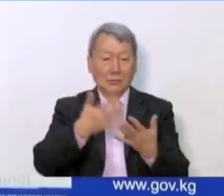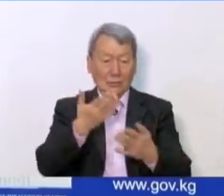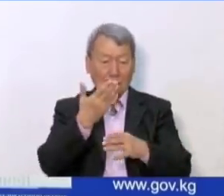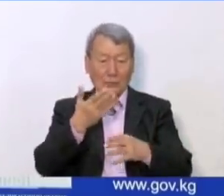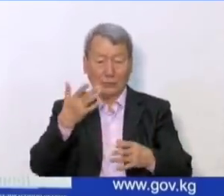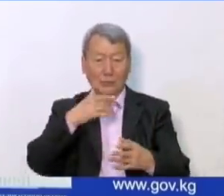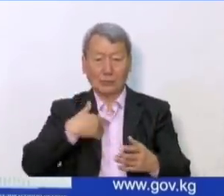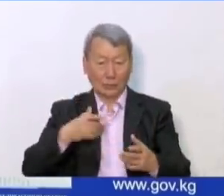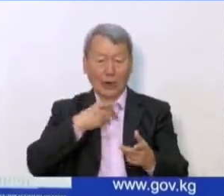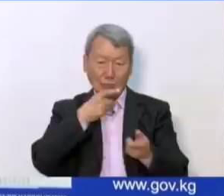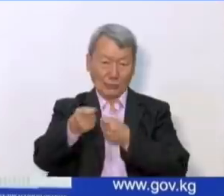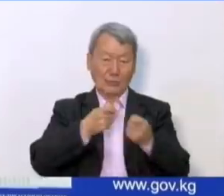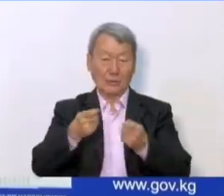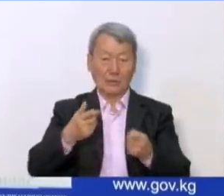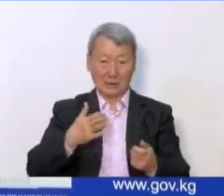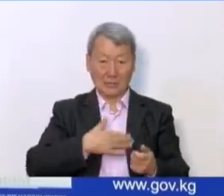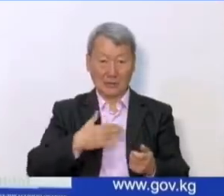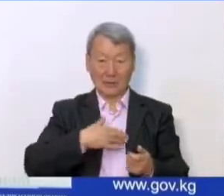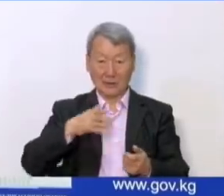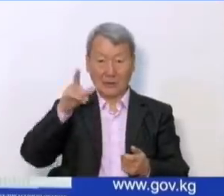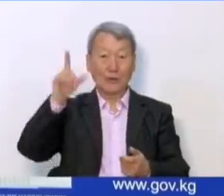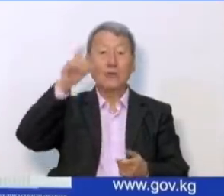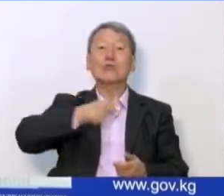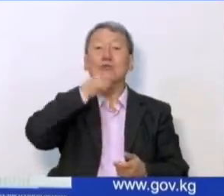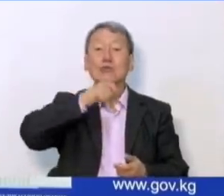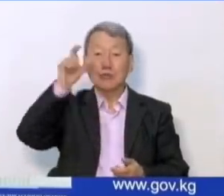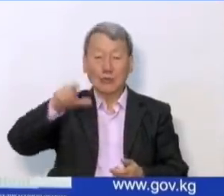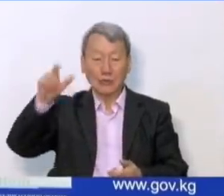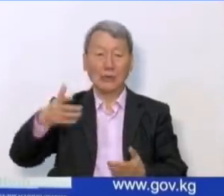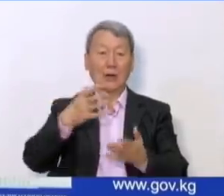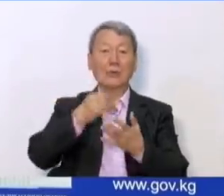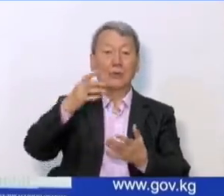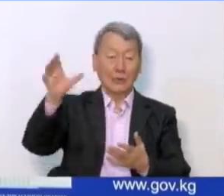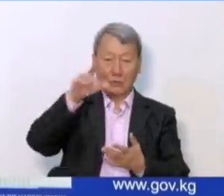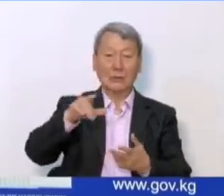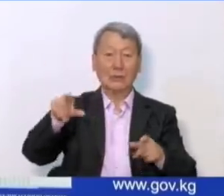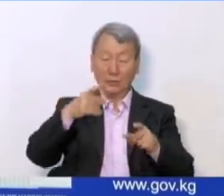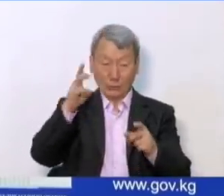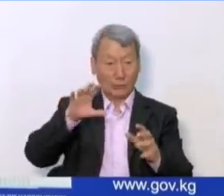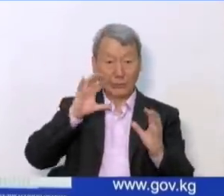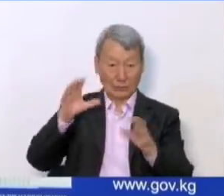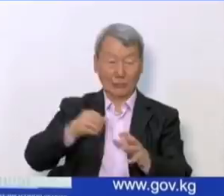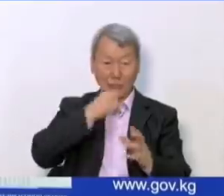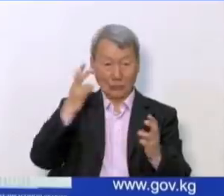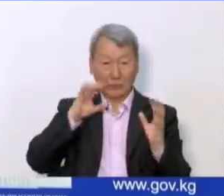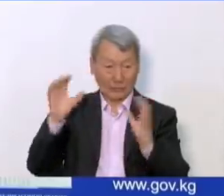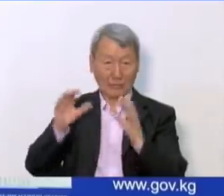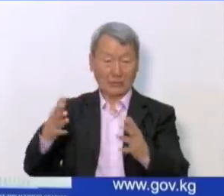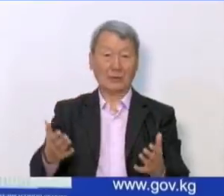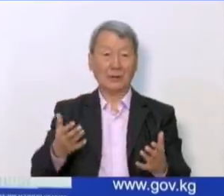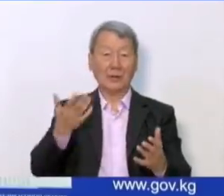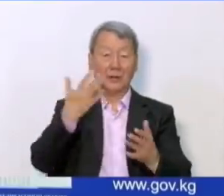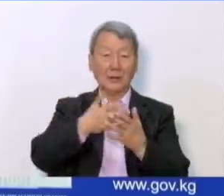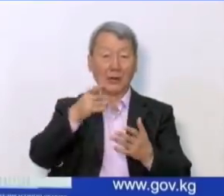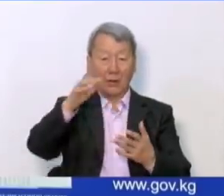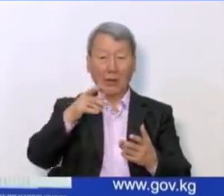бар бизде. Мына биздин кары картаңдар, биздин улуу муундарыбыз бар. Мына ушулорду сактап алып калышыбыз керек. Мына бүгүнкү күнү деген бирден